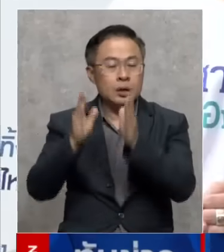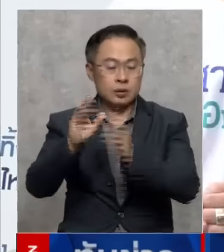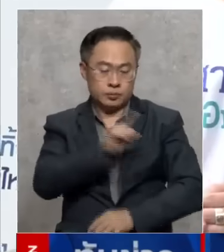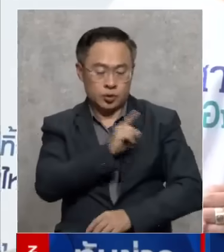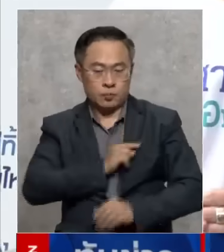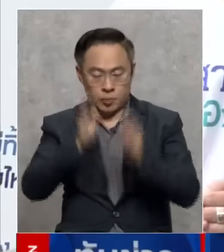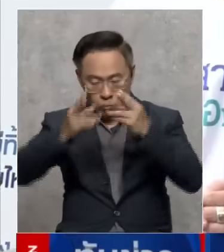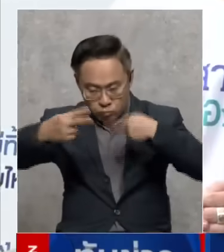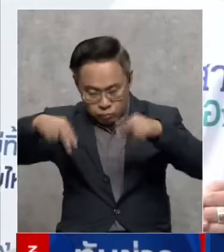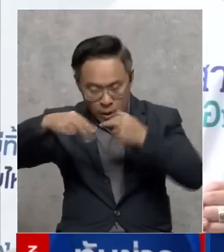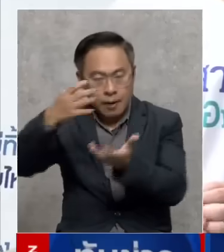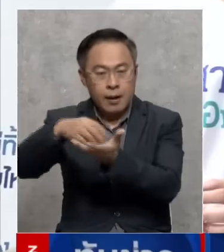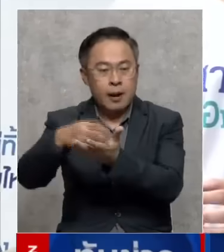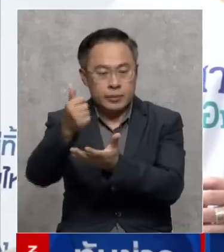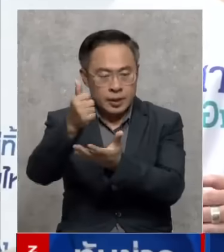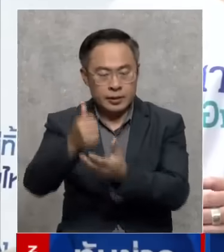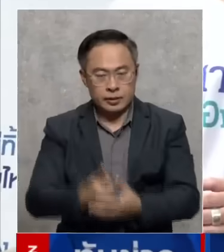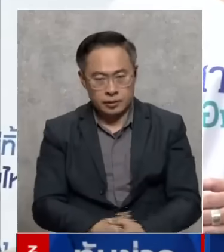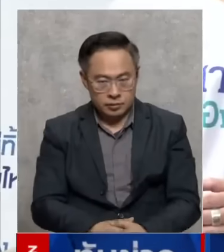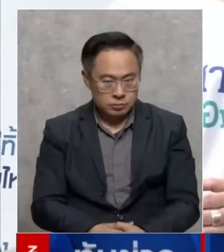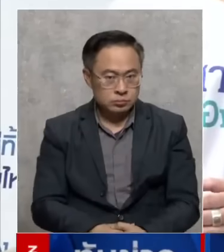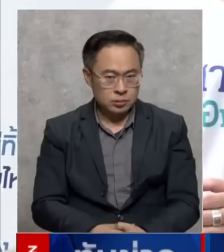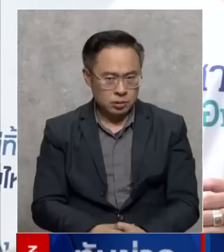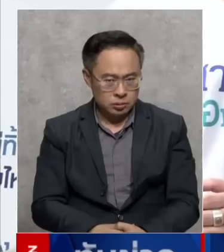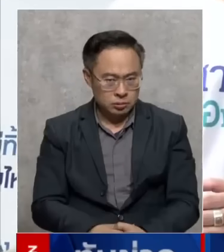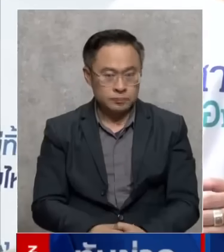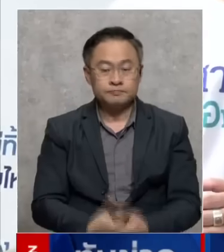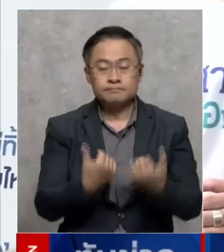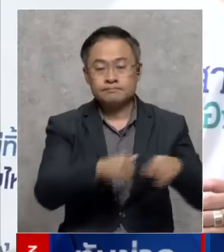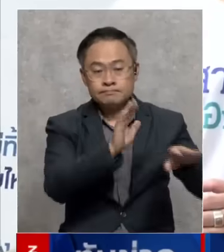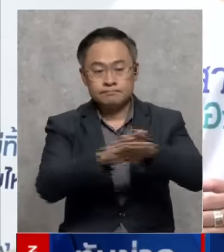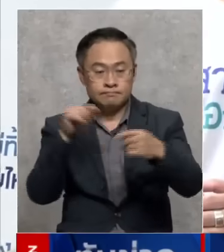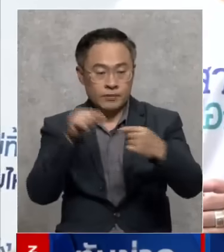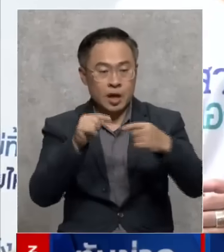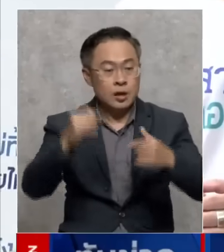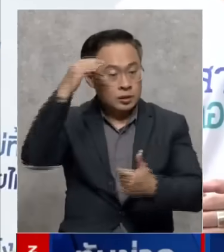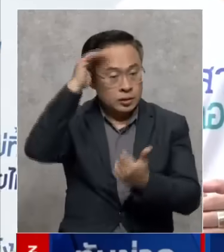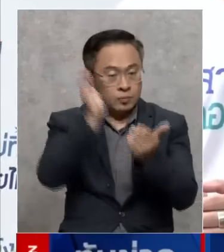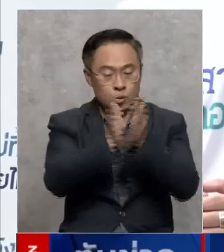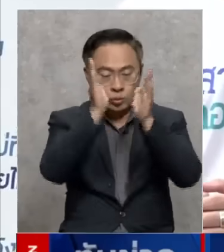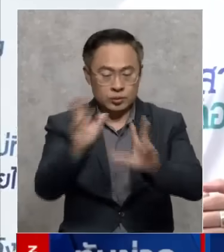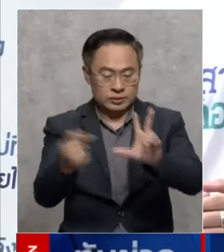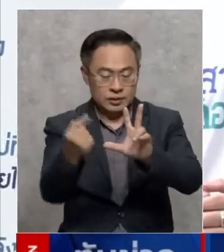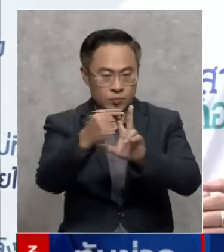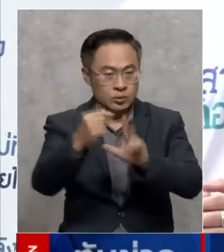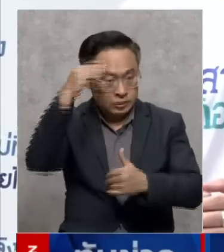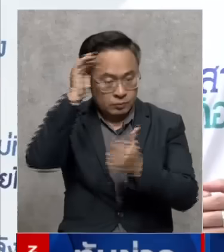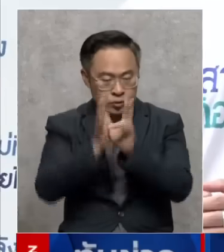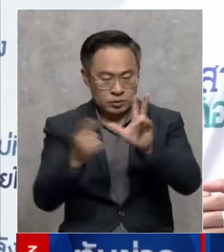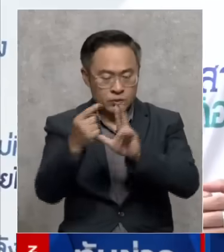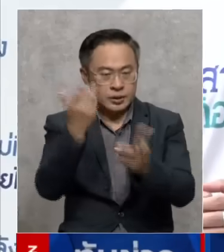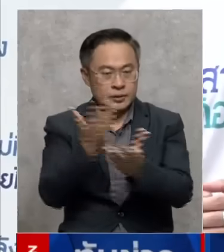เพราะว่าเขาให้การที่เป็นประโยชน์กับลูกคดีมากนะครับแล้วก็ฝากเตือนไปยังเจ้าหน้าที่ตำรวจทั้ง 3ท่านนะครับที่น้องเขาเอ่ยถึงเนี่ย